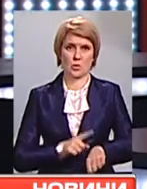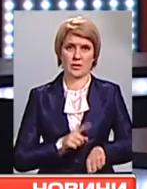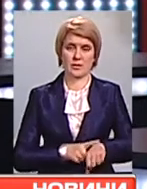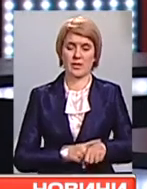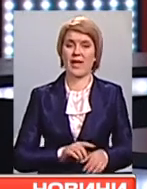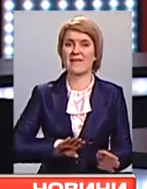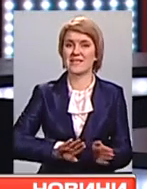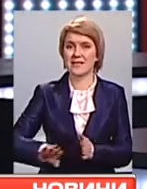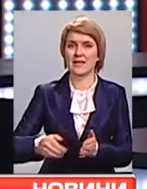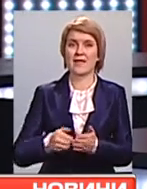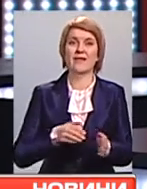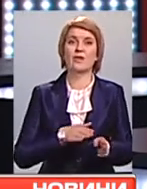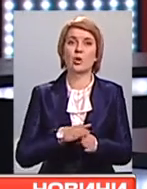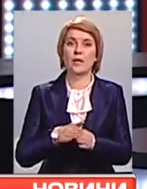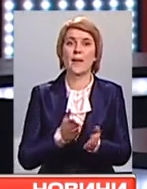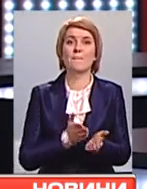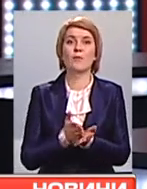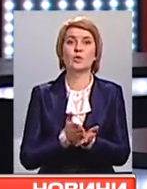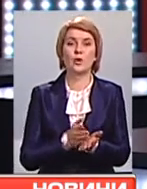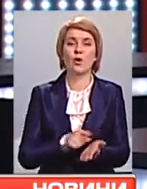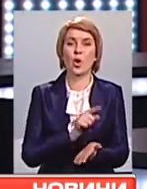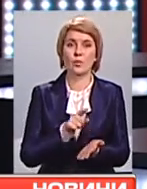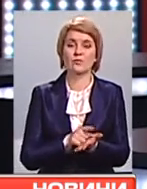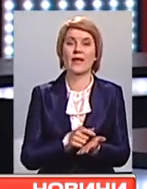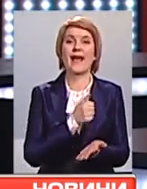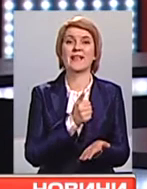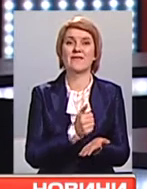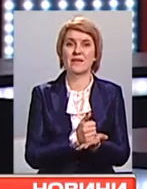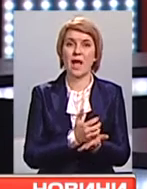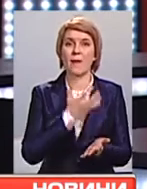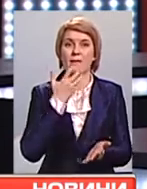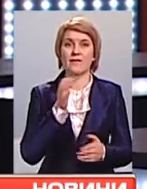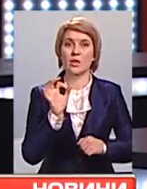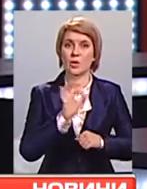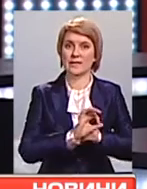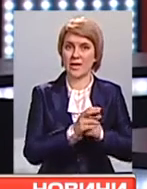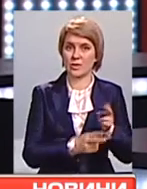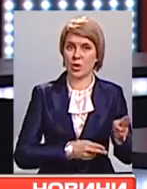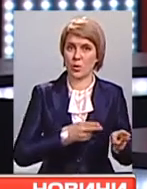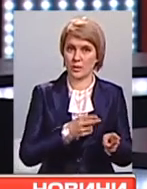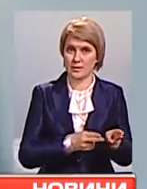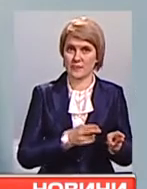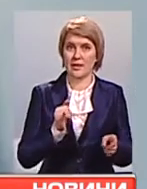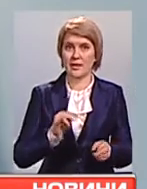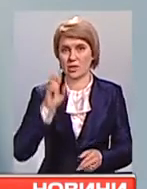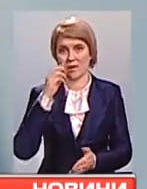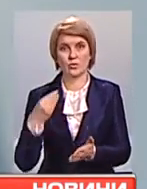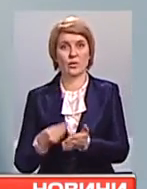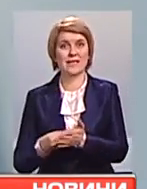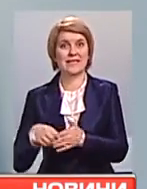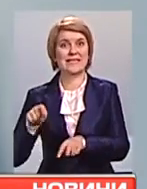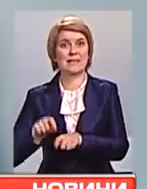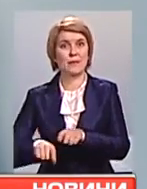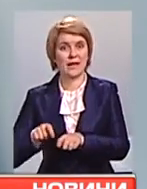Відсторонити від виконання посадових обов'язків керівників Південно-Західної залізниці та Державної фінансової інспекції вирішили урядовці. Проти першого Олексія